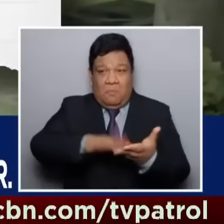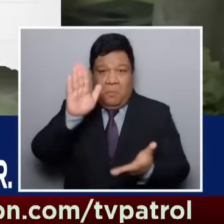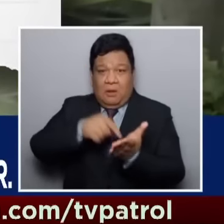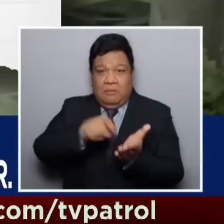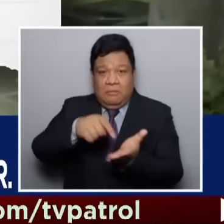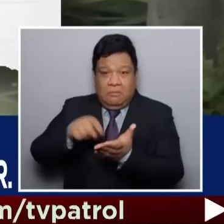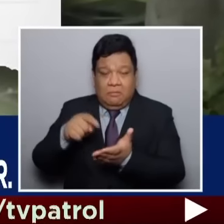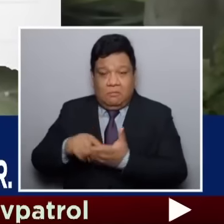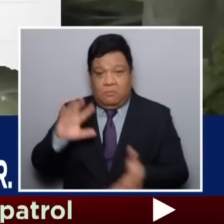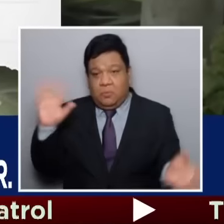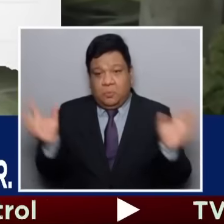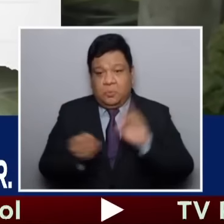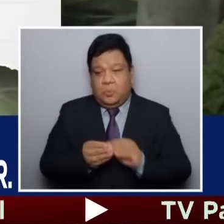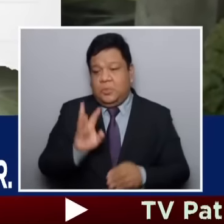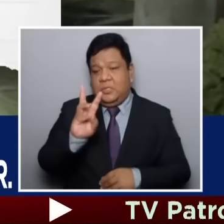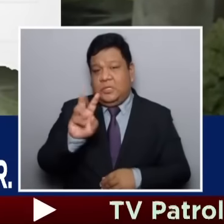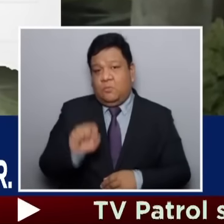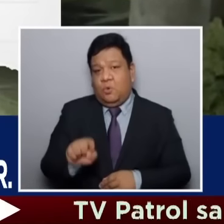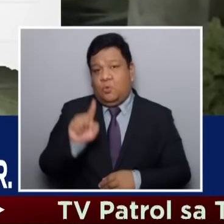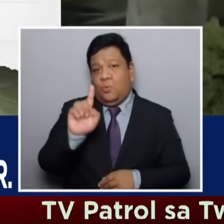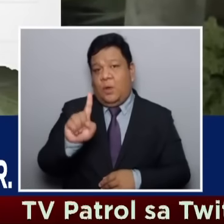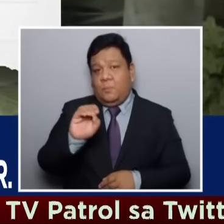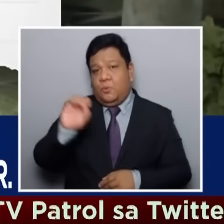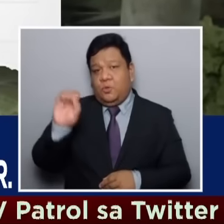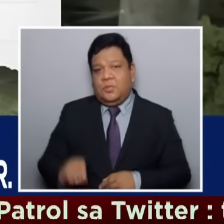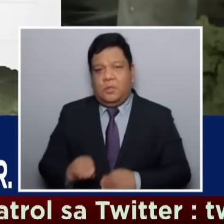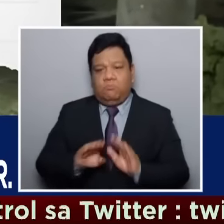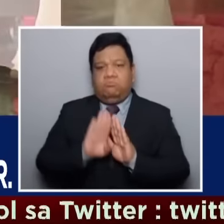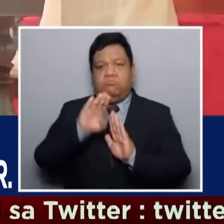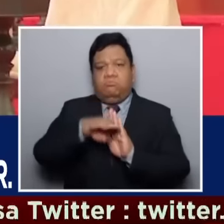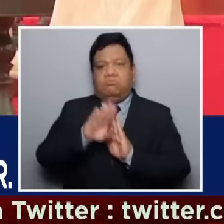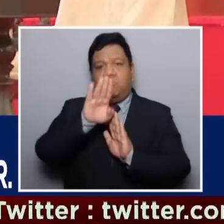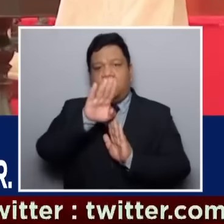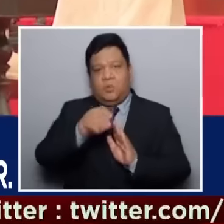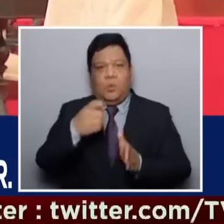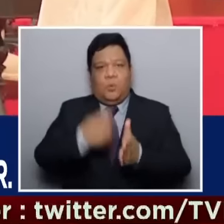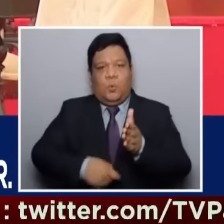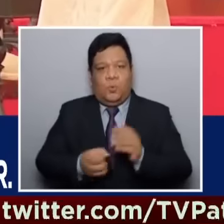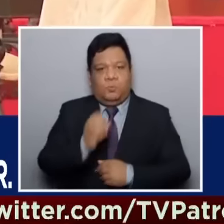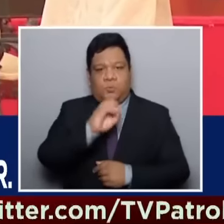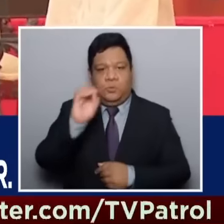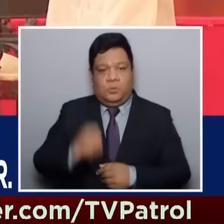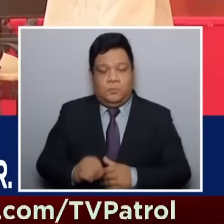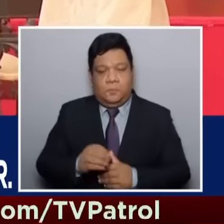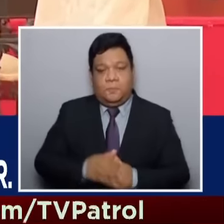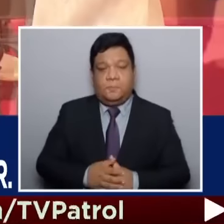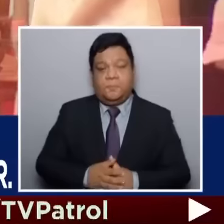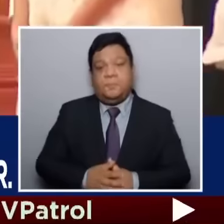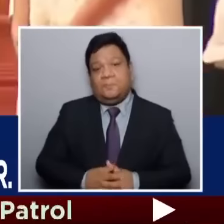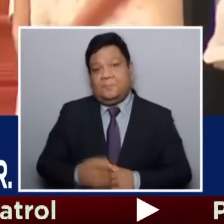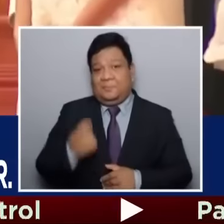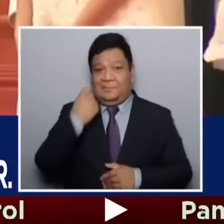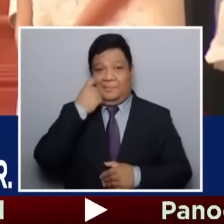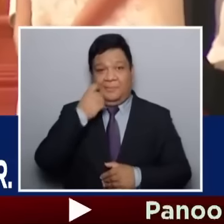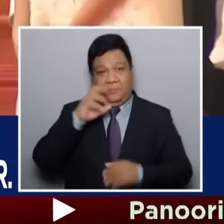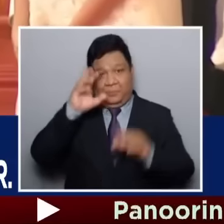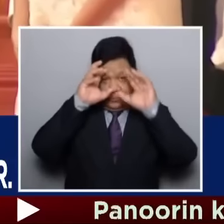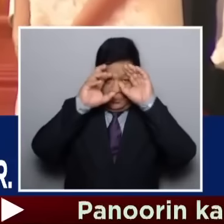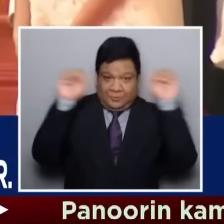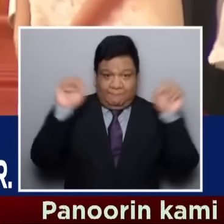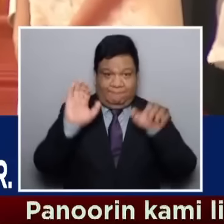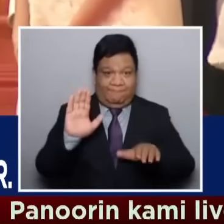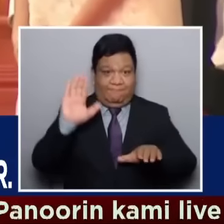na sa 6.1% ang inflation rate ng bansa noong nakaraang buwan. Sa kanyang inaugurasyon, sinabi ni Marcos na pagtutuunan niya